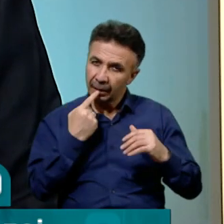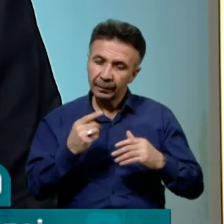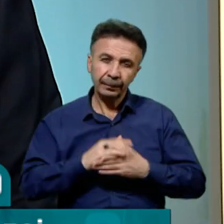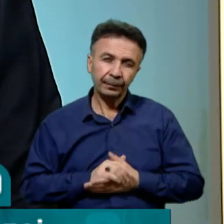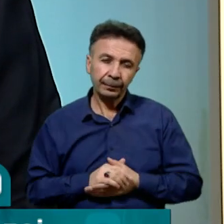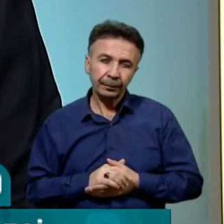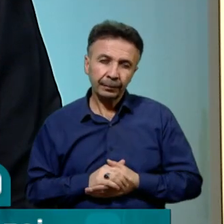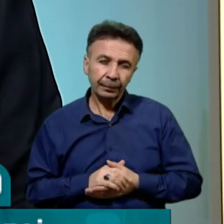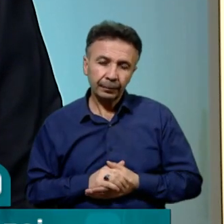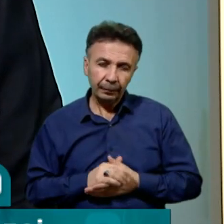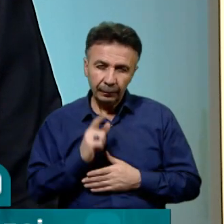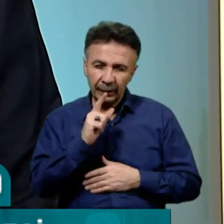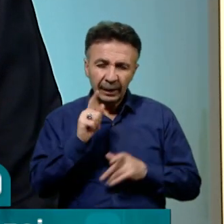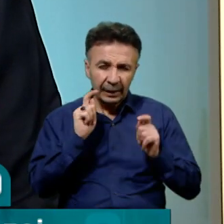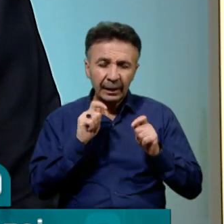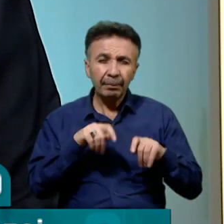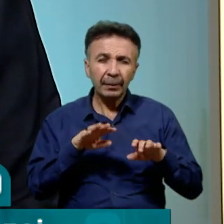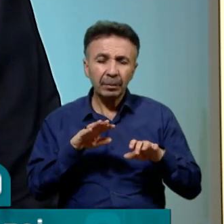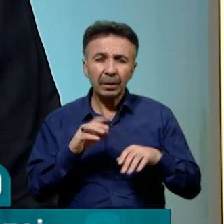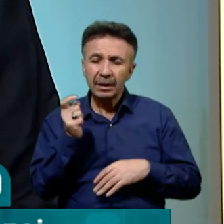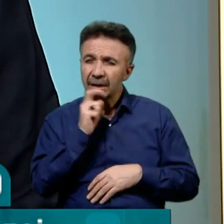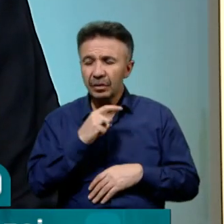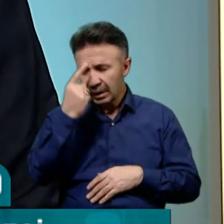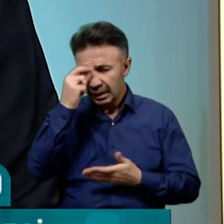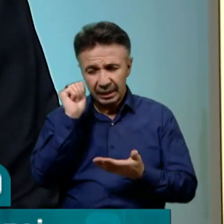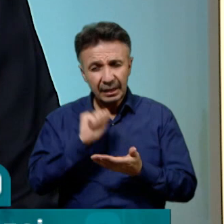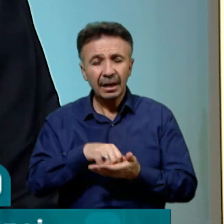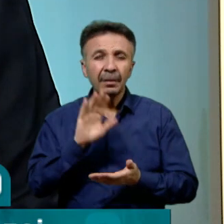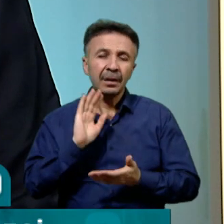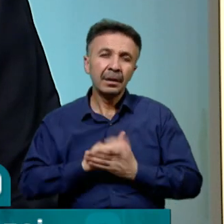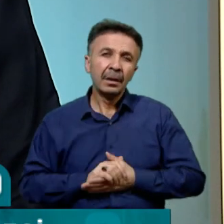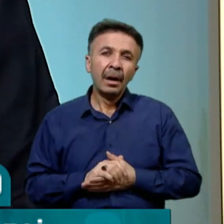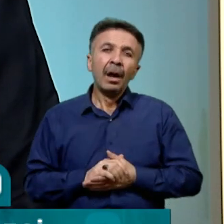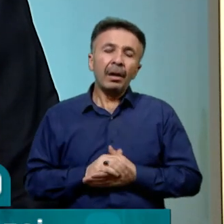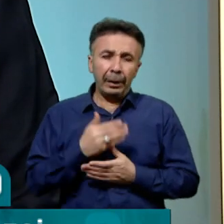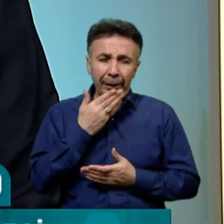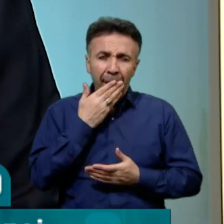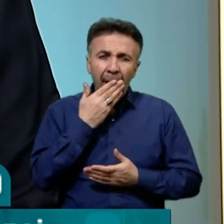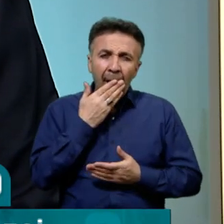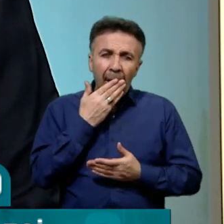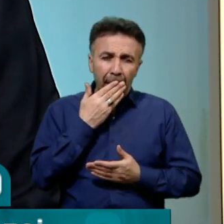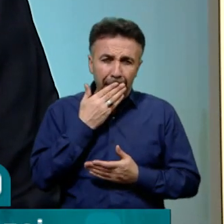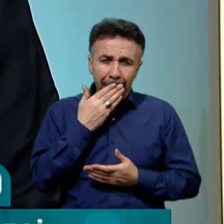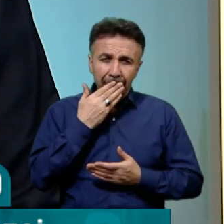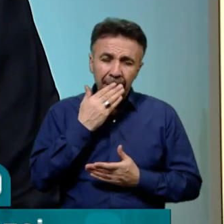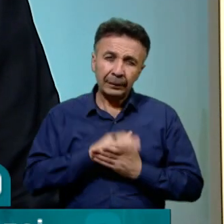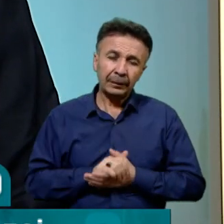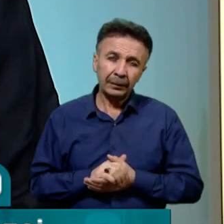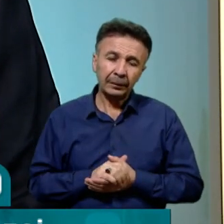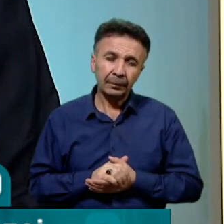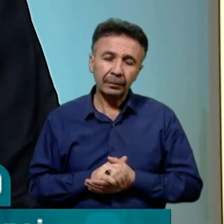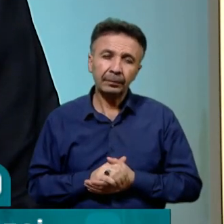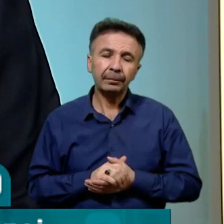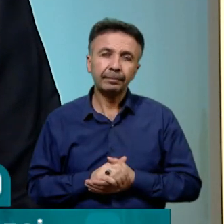yani cehri yapmadı Bundan dolayı yükseltmesi gereken Hayır gerekmez zaten orada tercihiniz içinden gizli dokuyorum ki